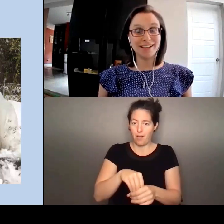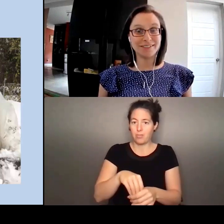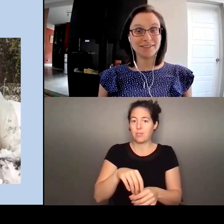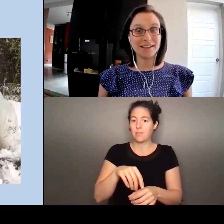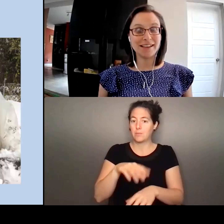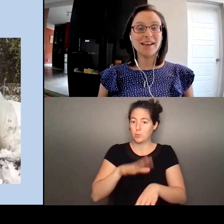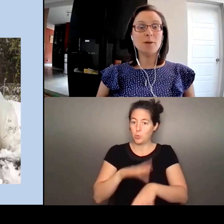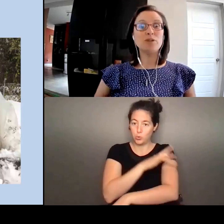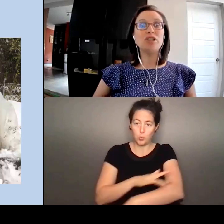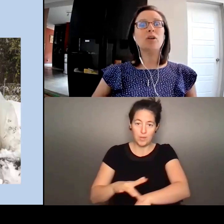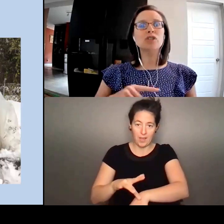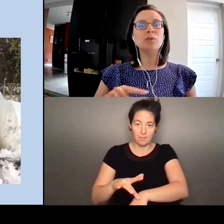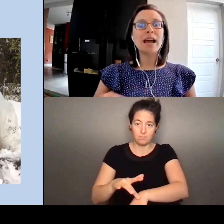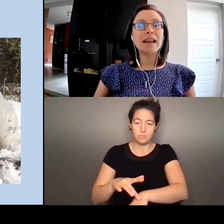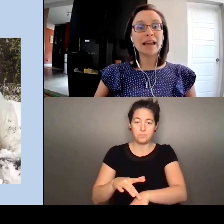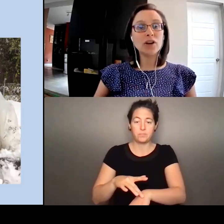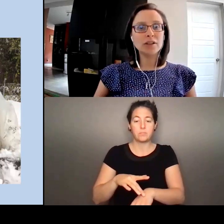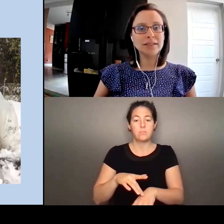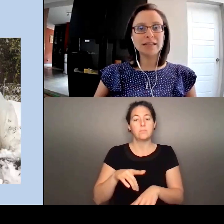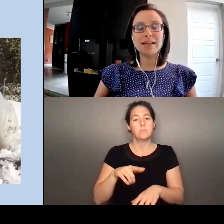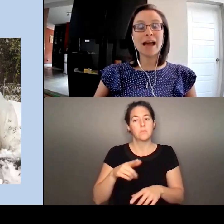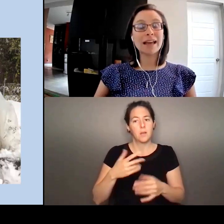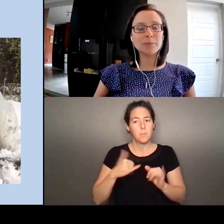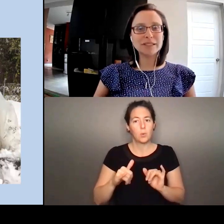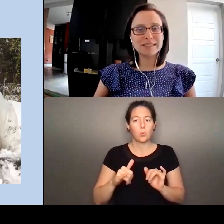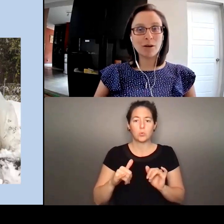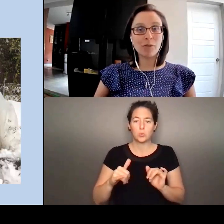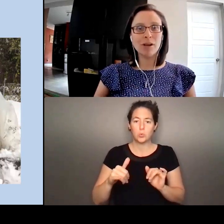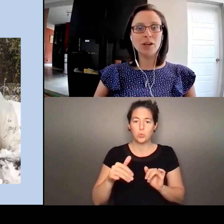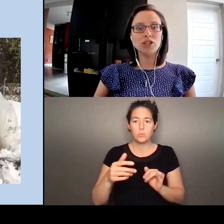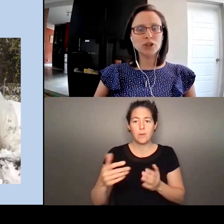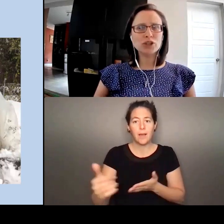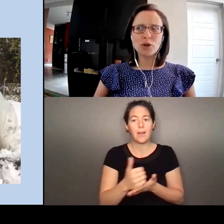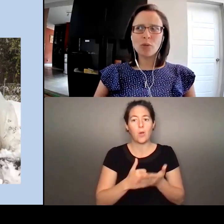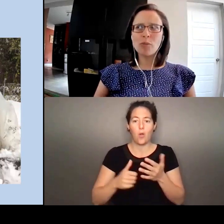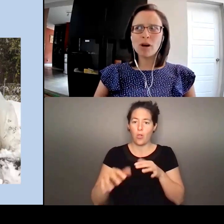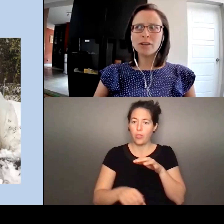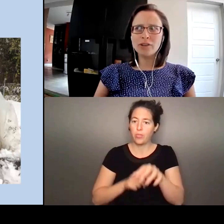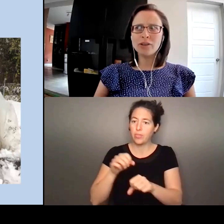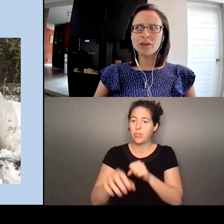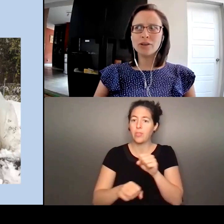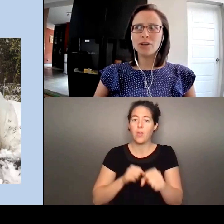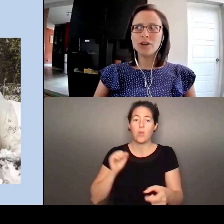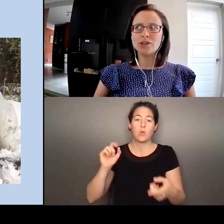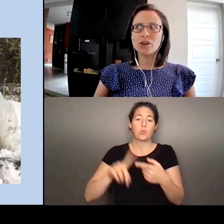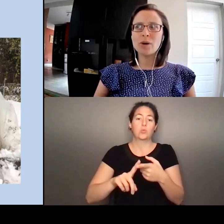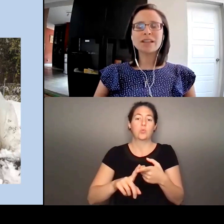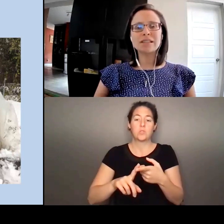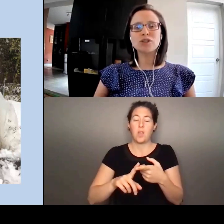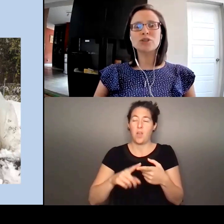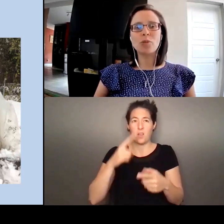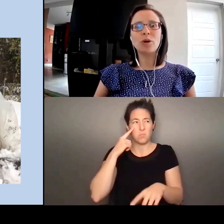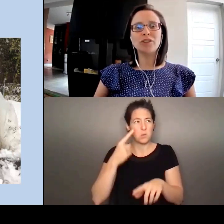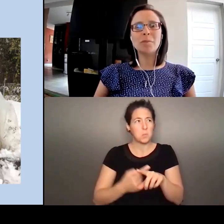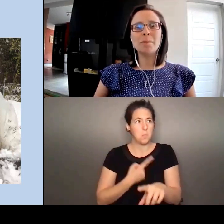juillet. OK? Puis j'ai continué à la récolter à répétition jusqu'au mois de, je crois que